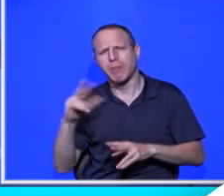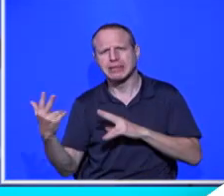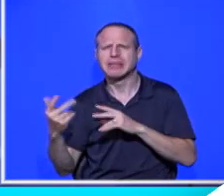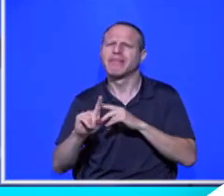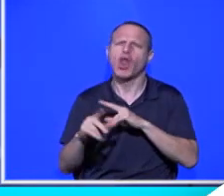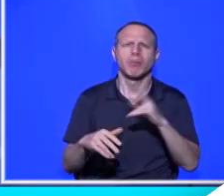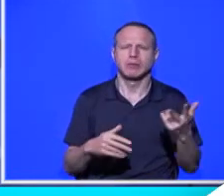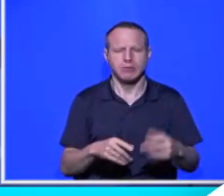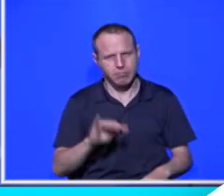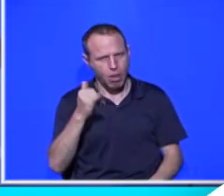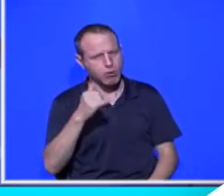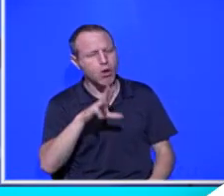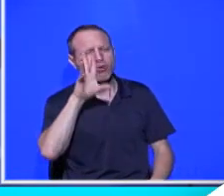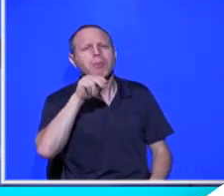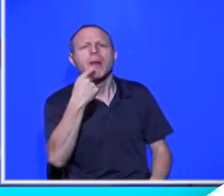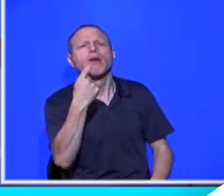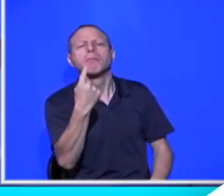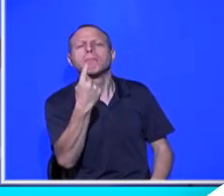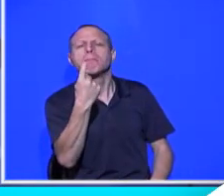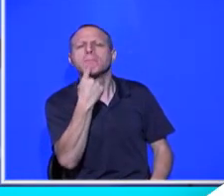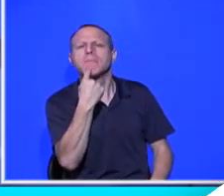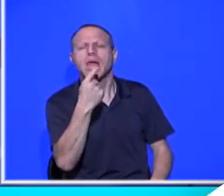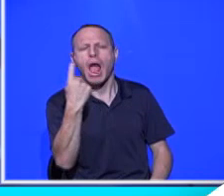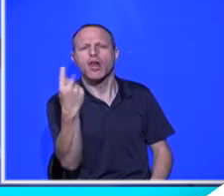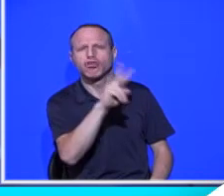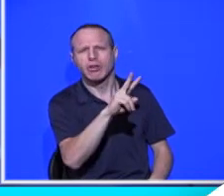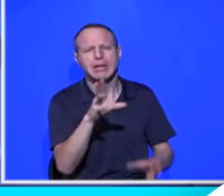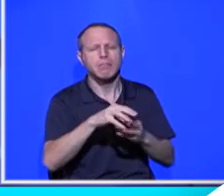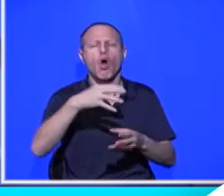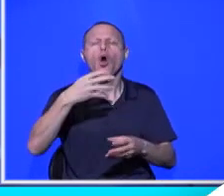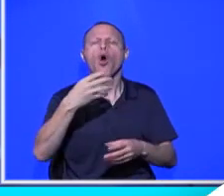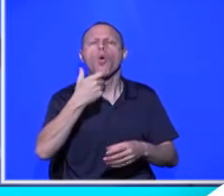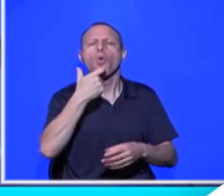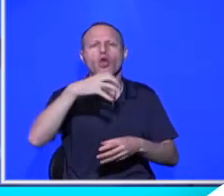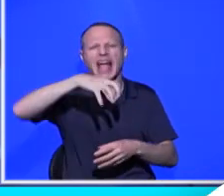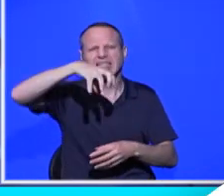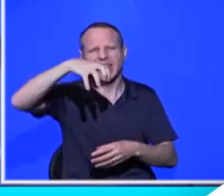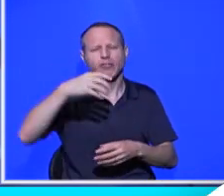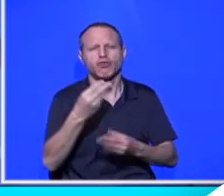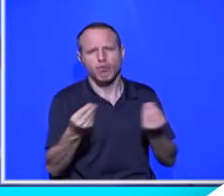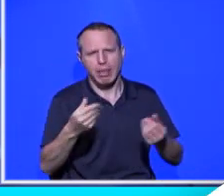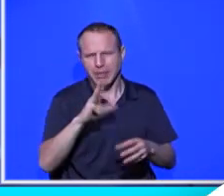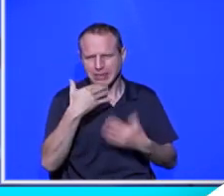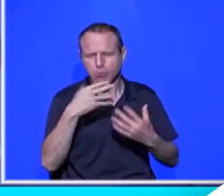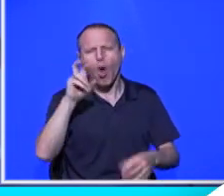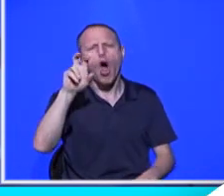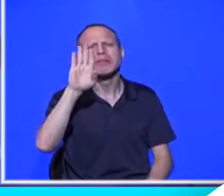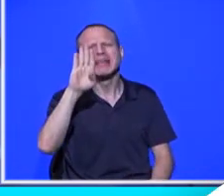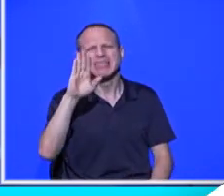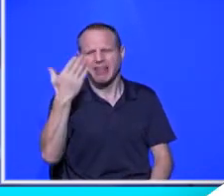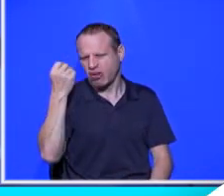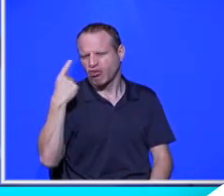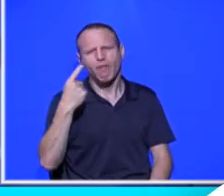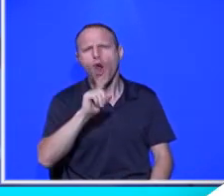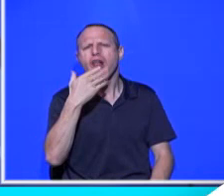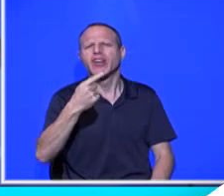עם עוגות קצפת, עם הרבה קצפת והרבה שומן. מה זה הסיפור של עוד בצר שהיה השבוע? זה לא היה לפני שנה. אנחנו רואים את זה השבוע,